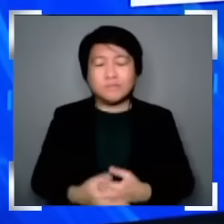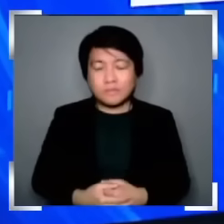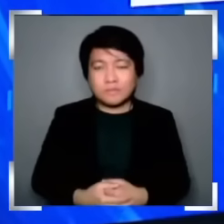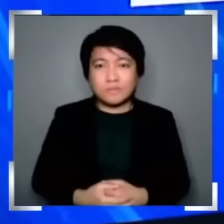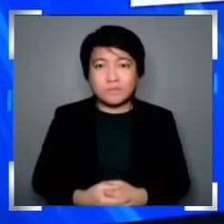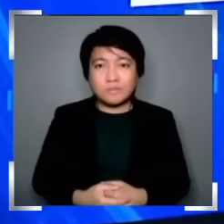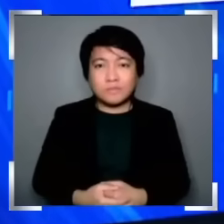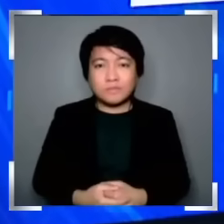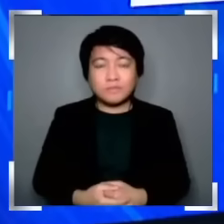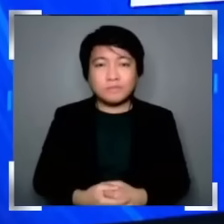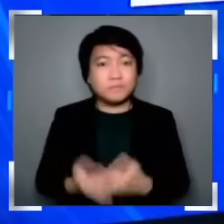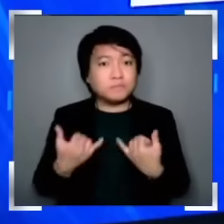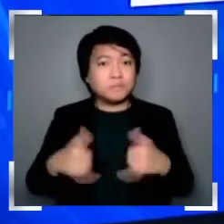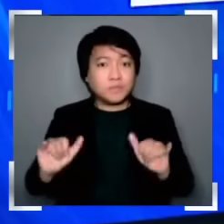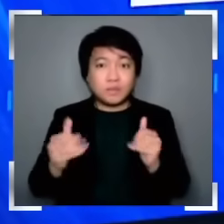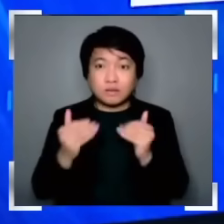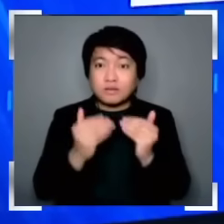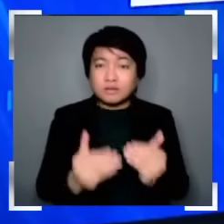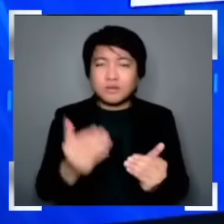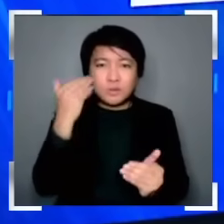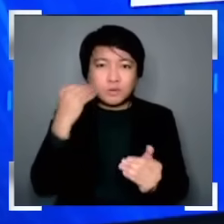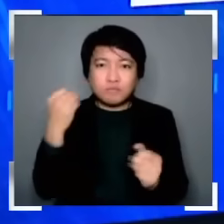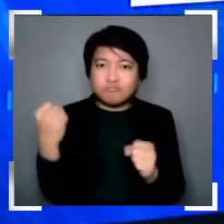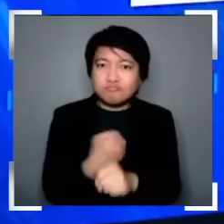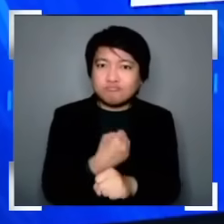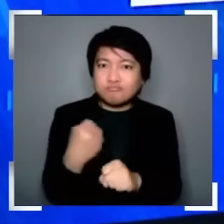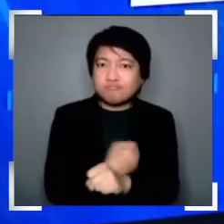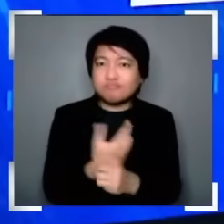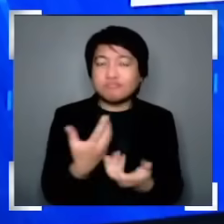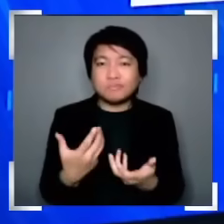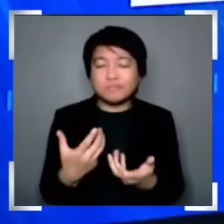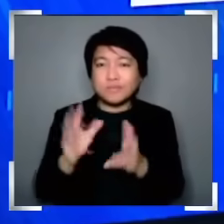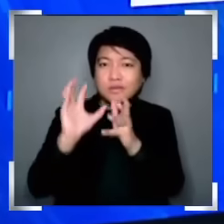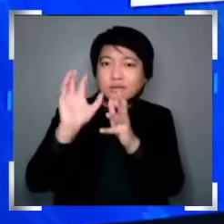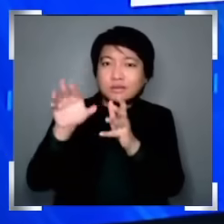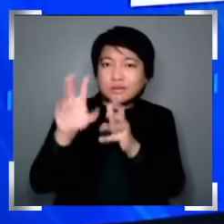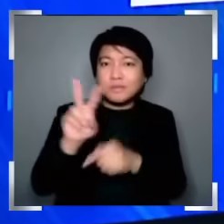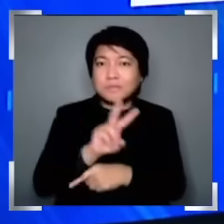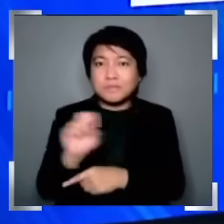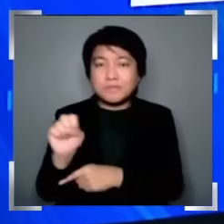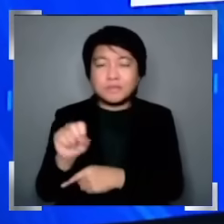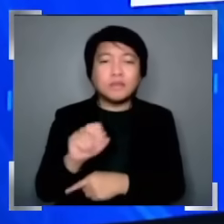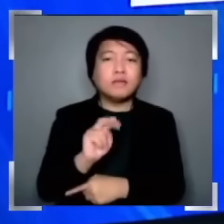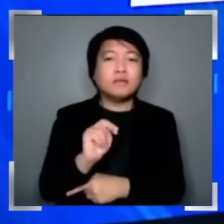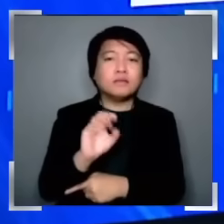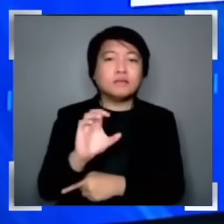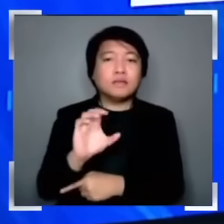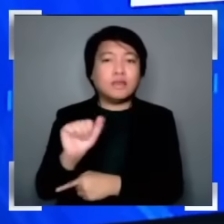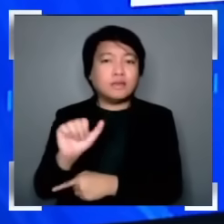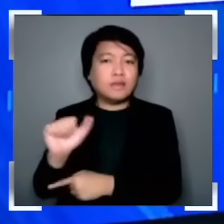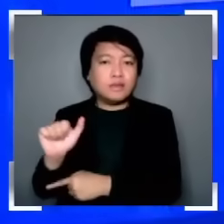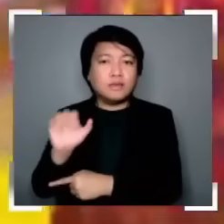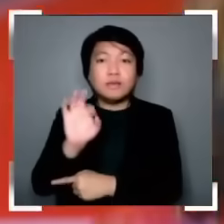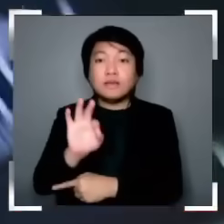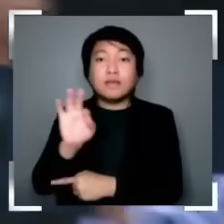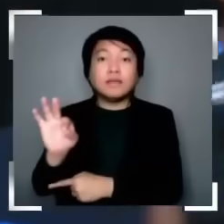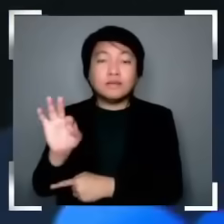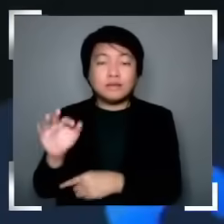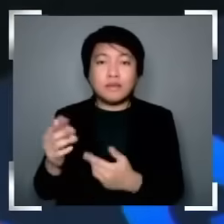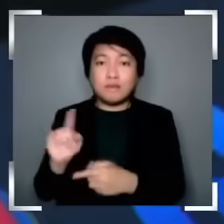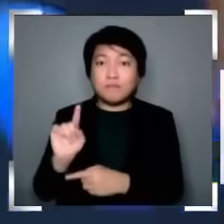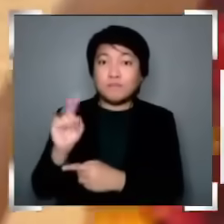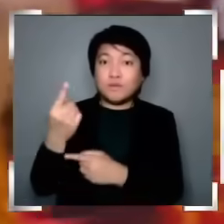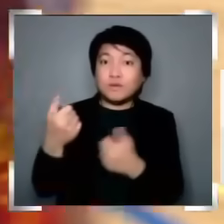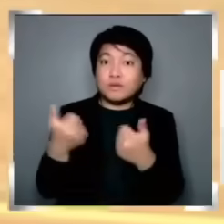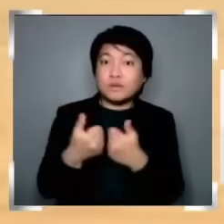Tuloy-tuloy pa rin ang bakbakan sa hard court ng NCAA Season 99 Men's Basketball Tournament. Sa first game, tinalo ng